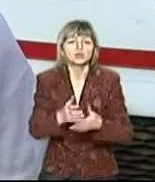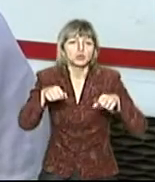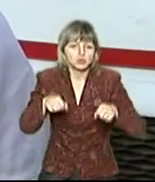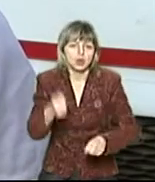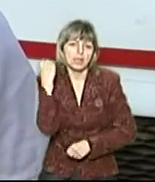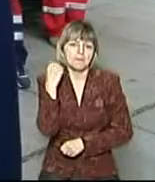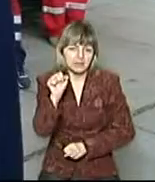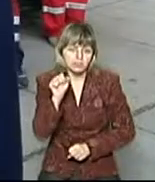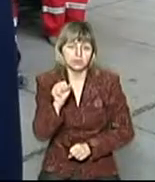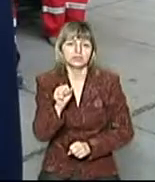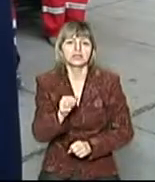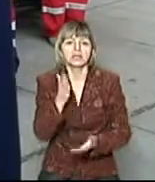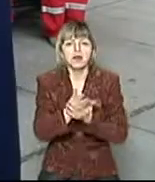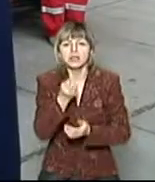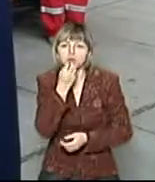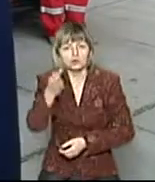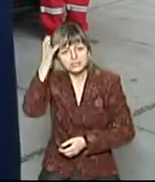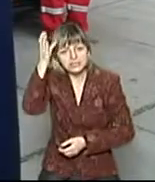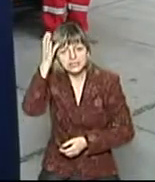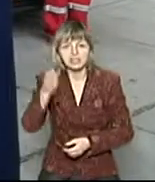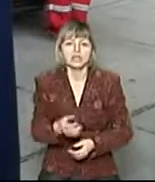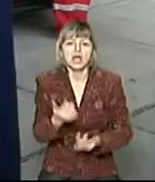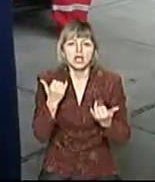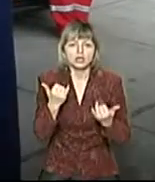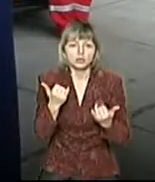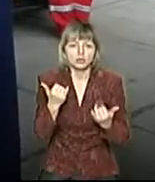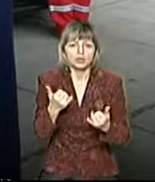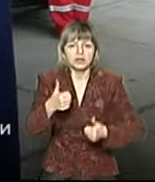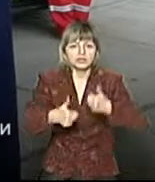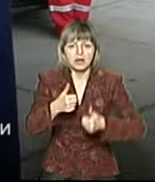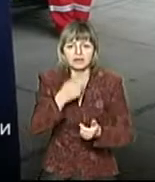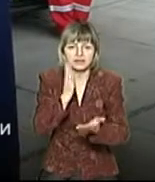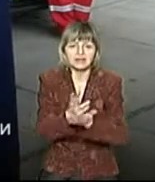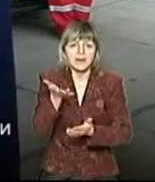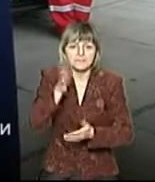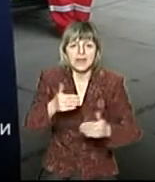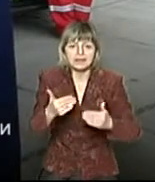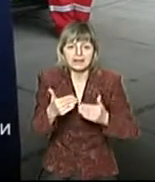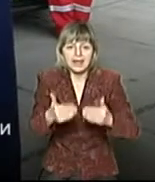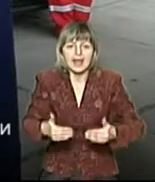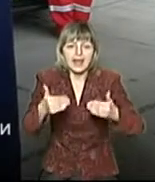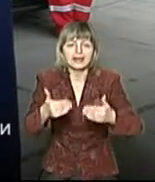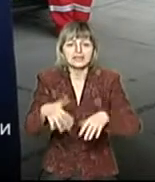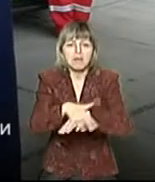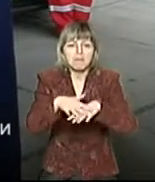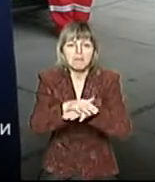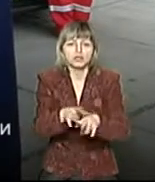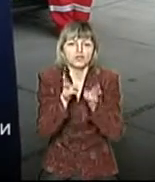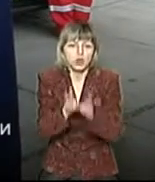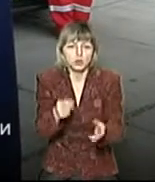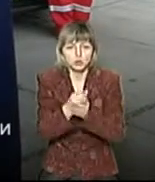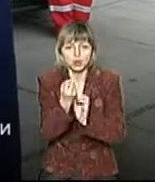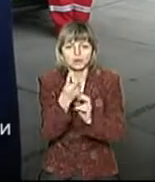отримати гарні знання. В сьогоднішніх навчаннях передбачено 5 етапів. 5 етапів – це і масове ураження до